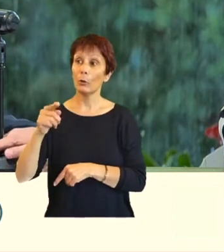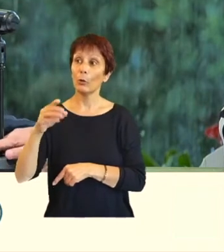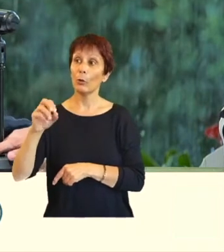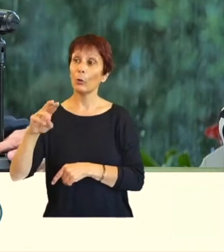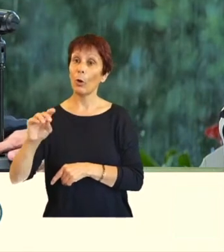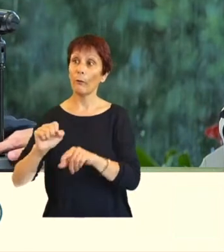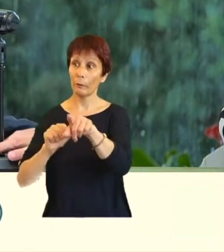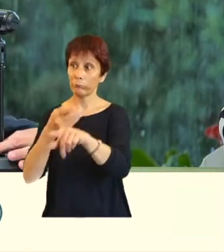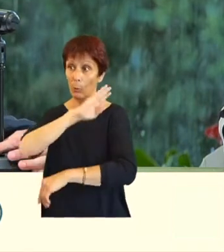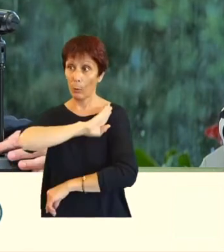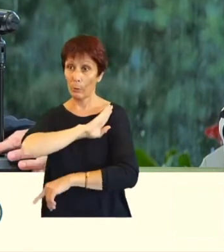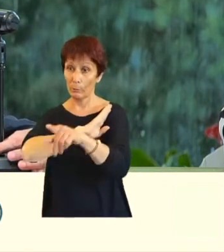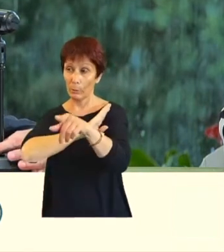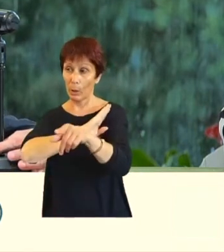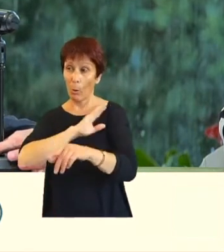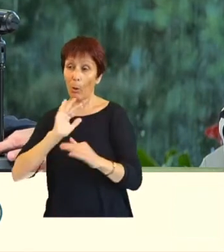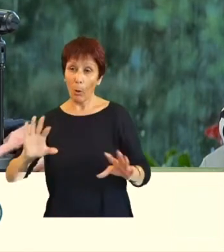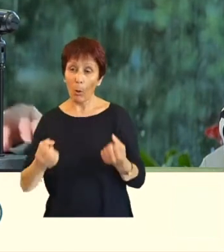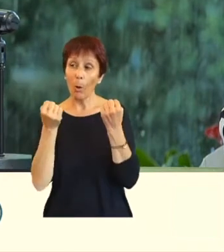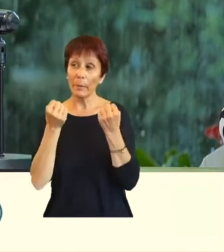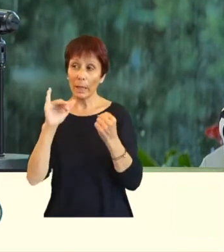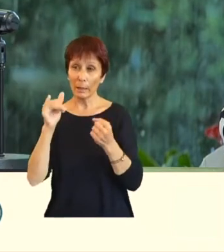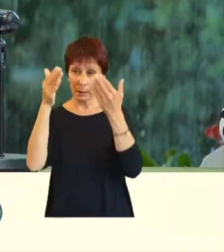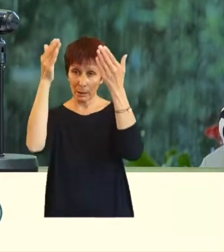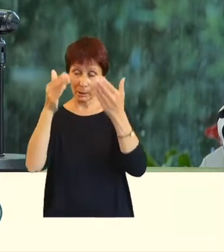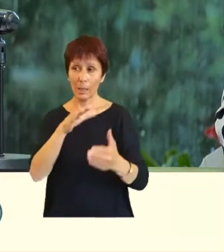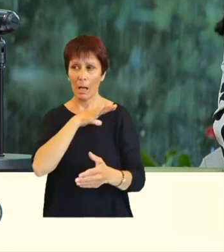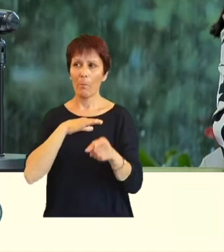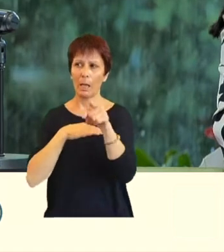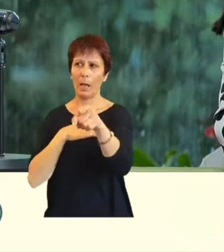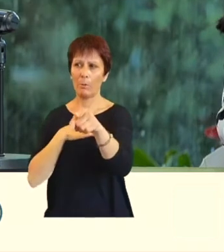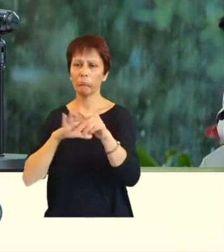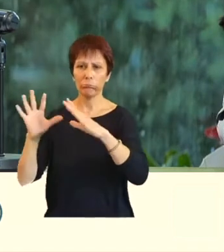son domaine de compétences, notamment au sein de la culture, c'est bien Madame Descendeurs. Merci à tous.